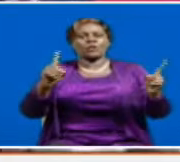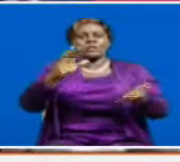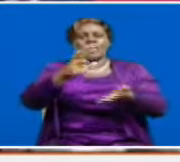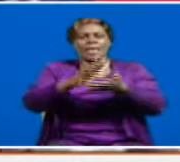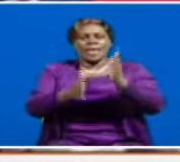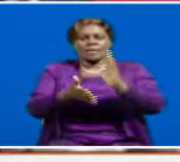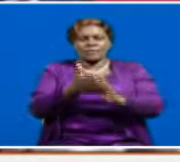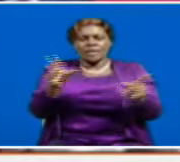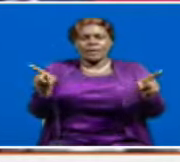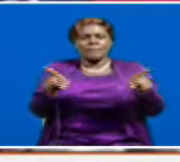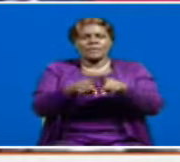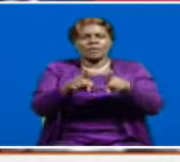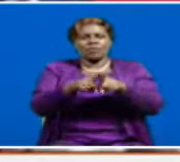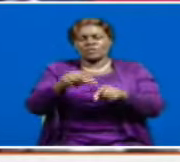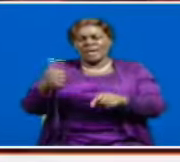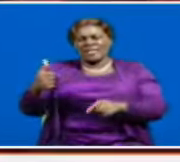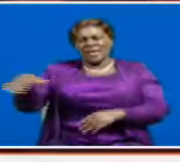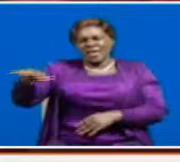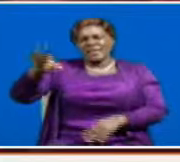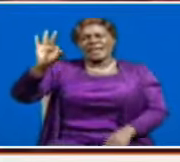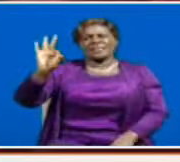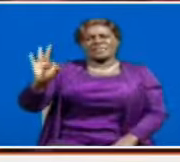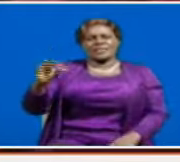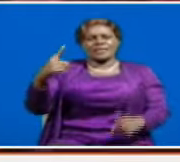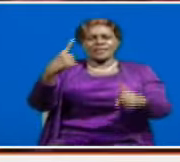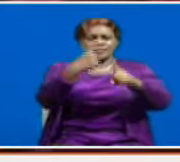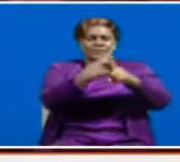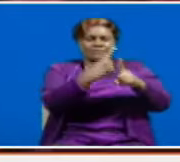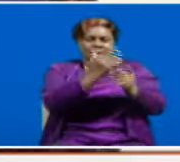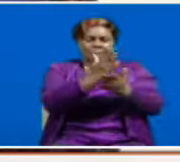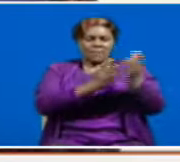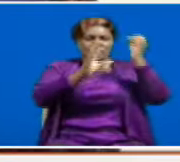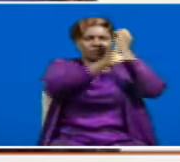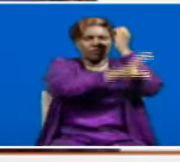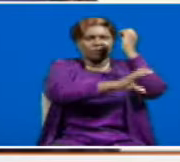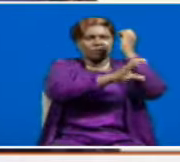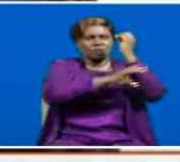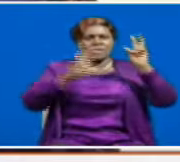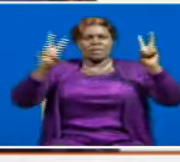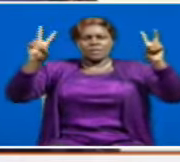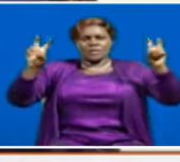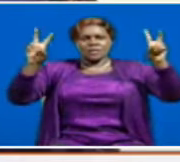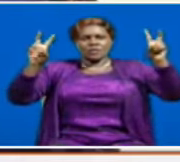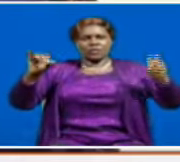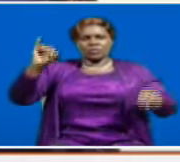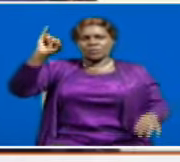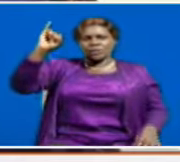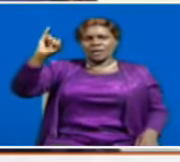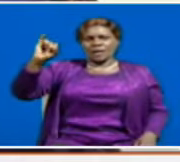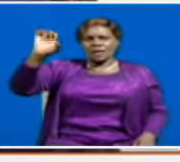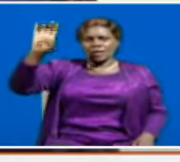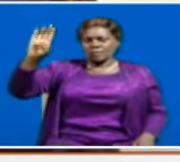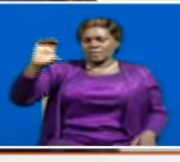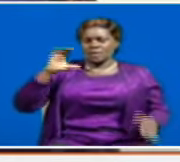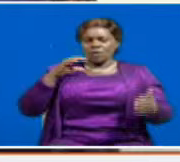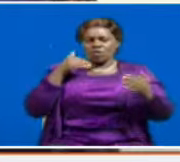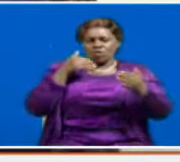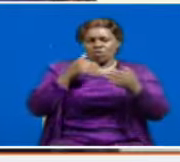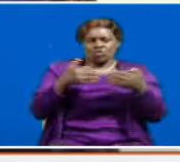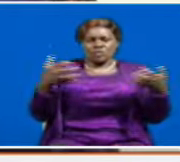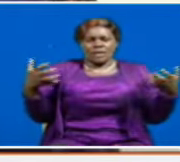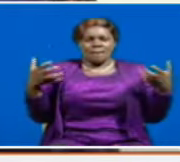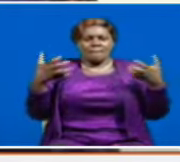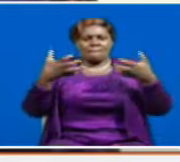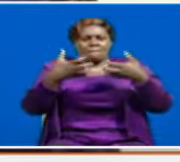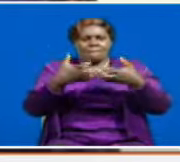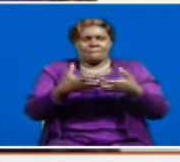wazi pamoja na wadi zingine tatu maeneo mbalimbali nchini. Matters IBC are closely intertwined to